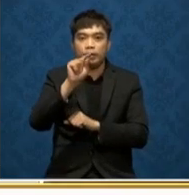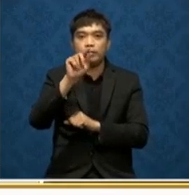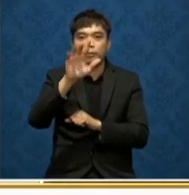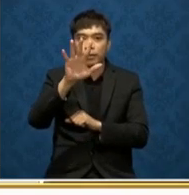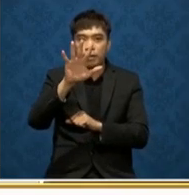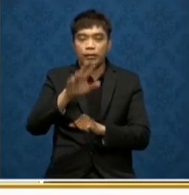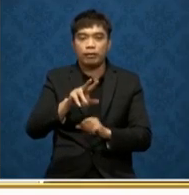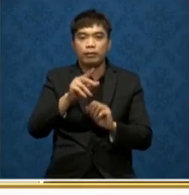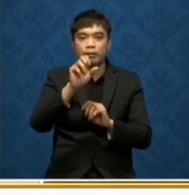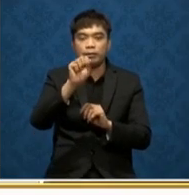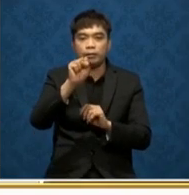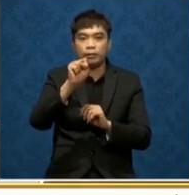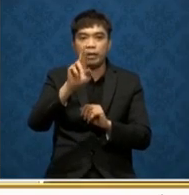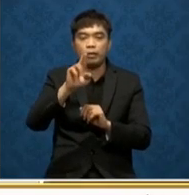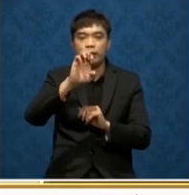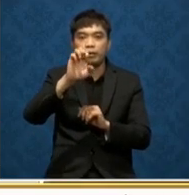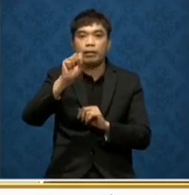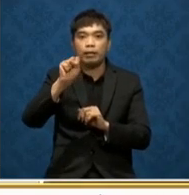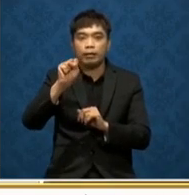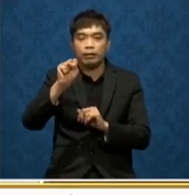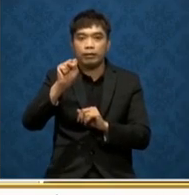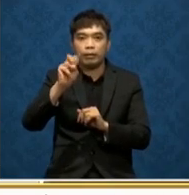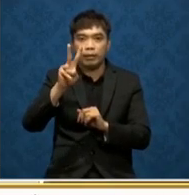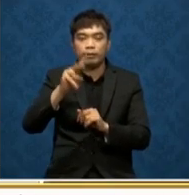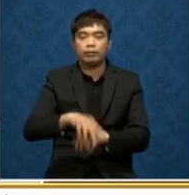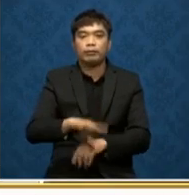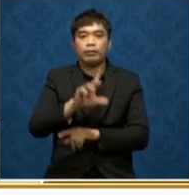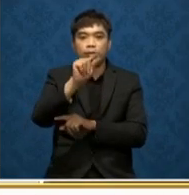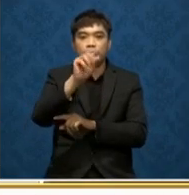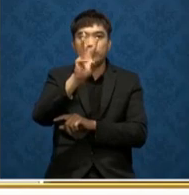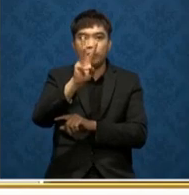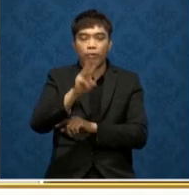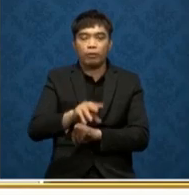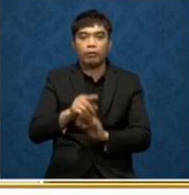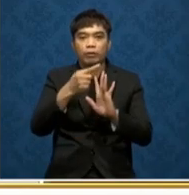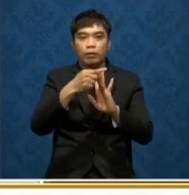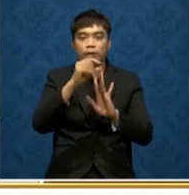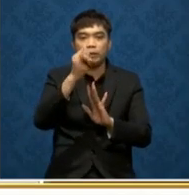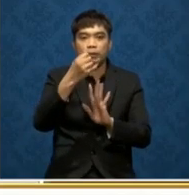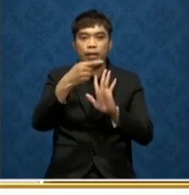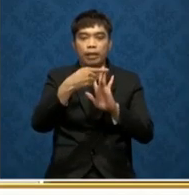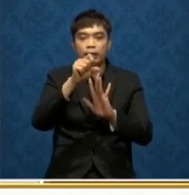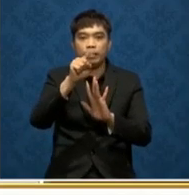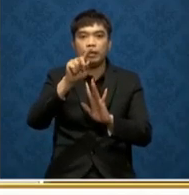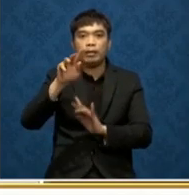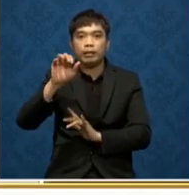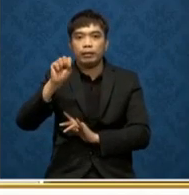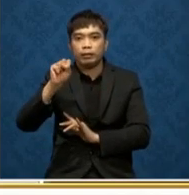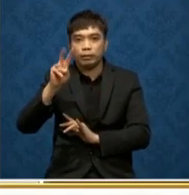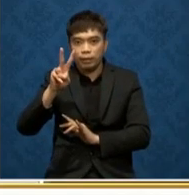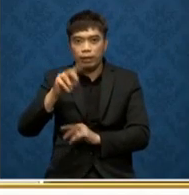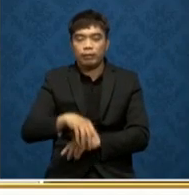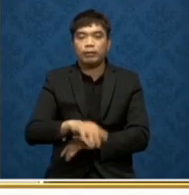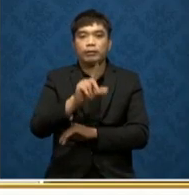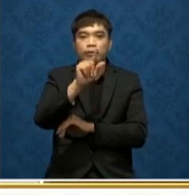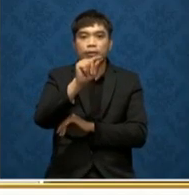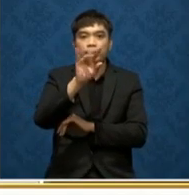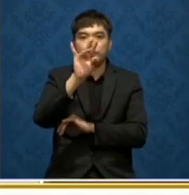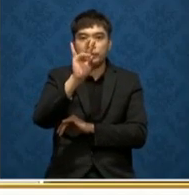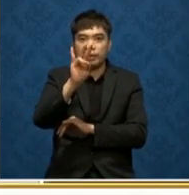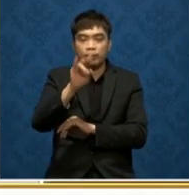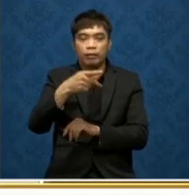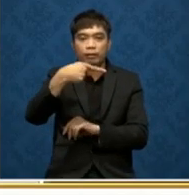25นายสริทธ์บุตรเนียน26นายเจเศรษฐ์ไทยเศรษฐ์27น